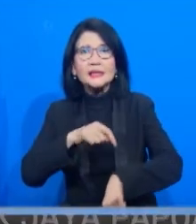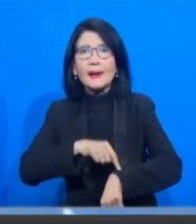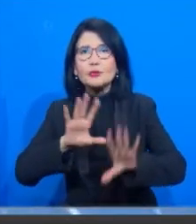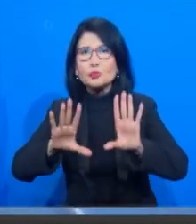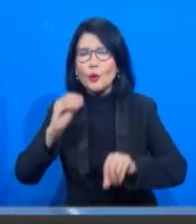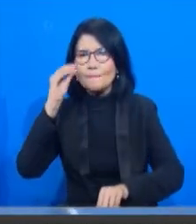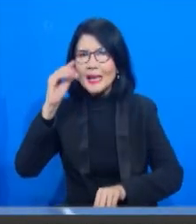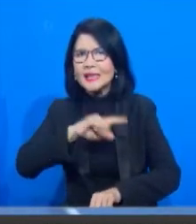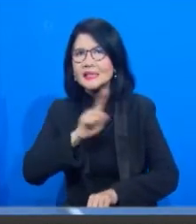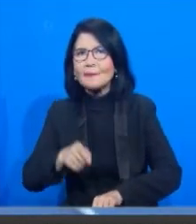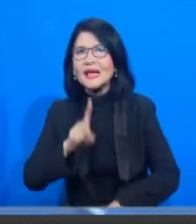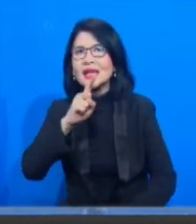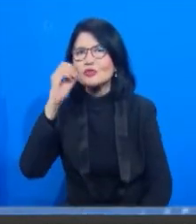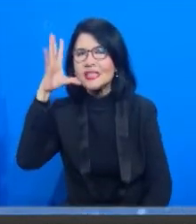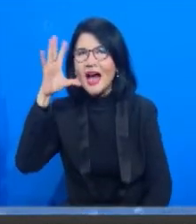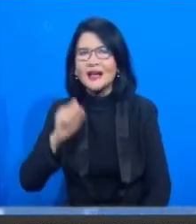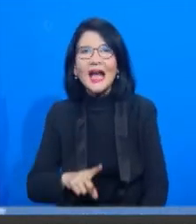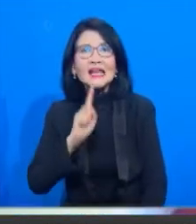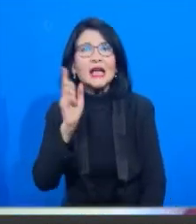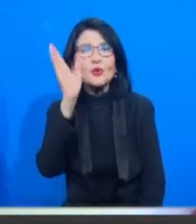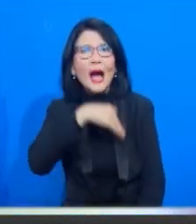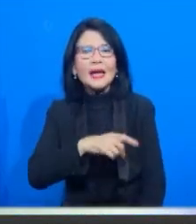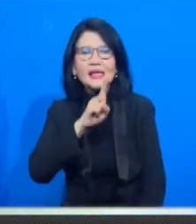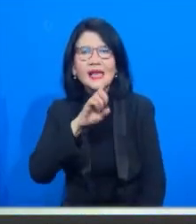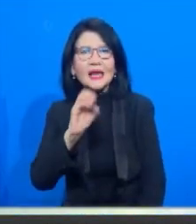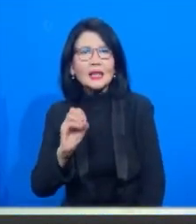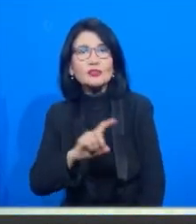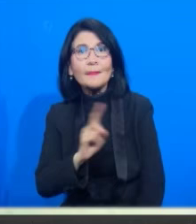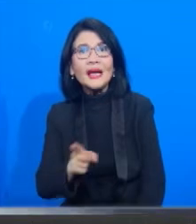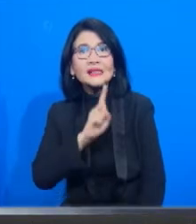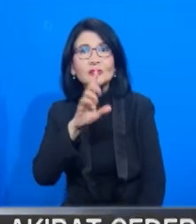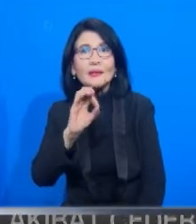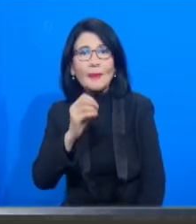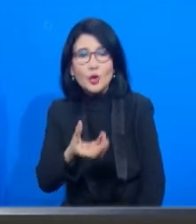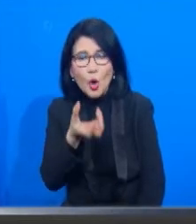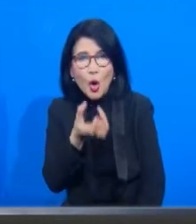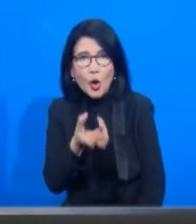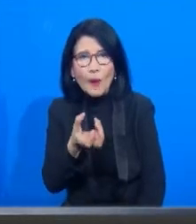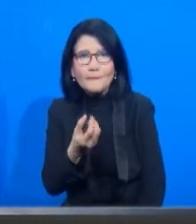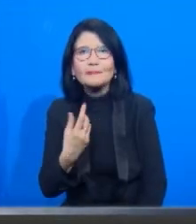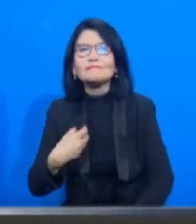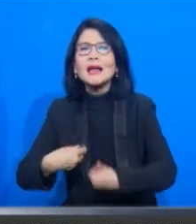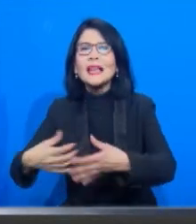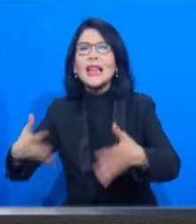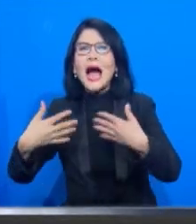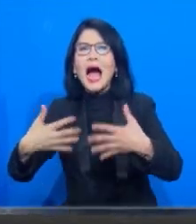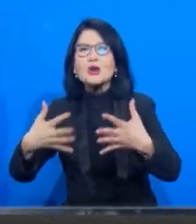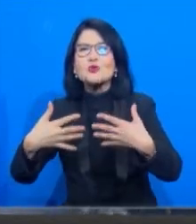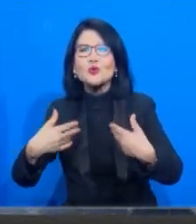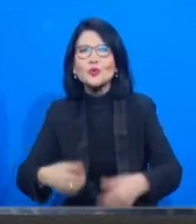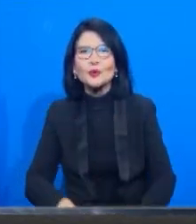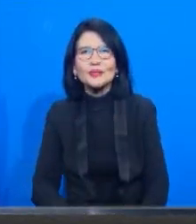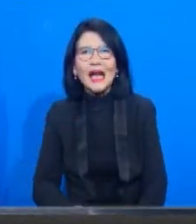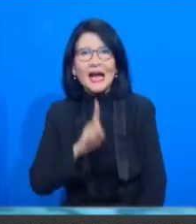10 pagi hingga 1 siang. Perharinya 100 hingga 150 cup es teler topping es krim ini laku terjual. Ratusan ribu